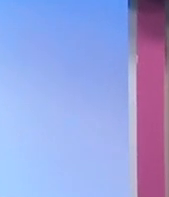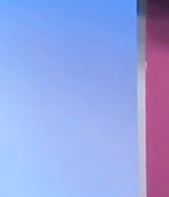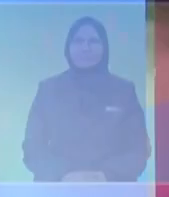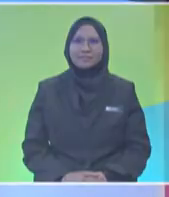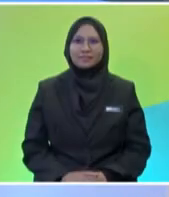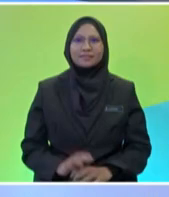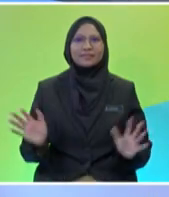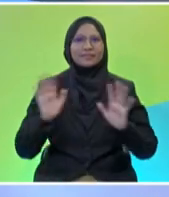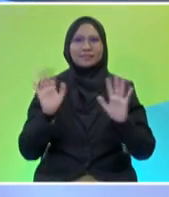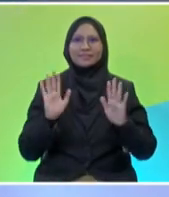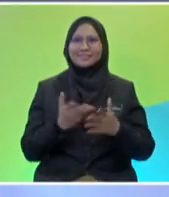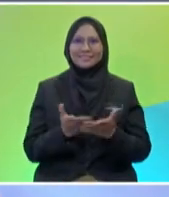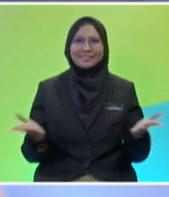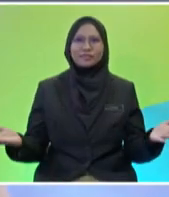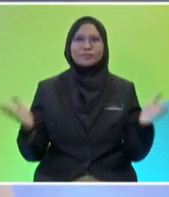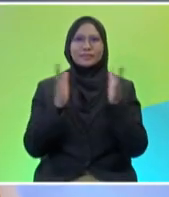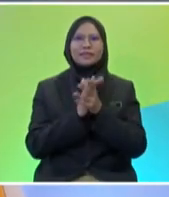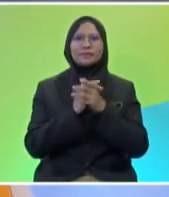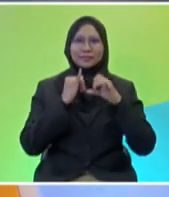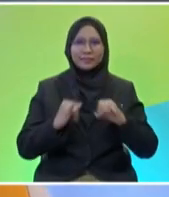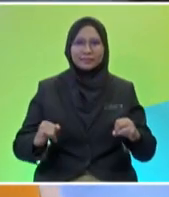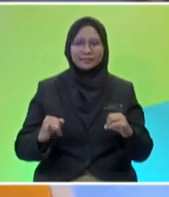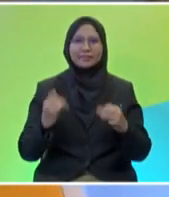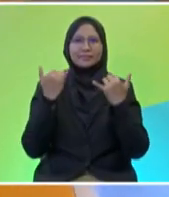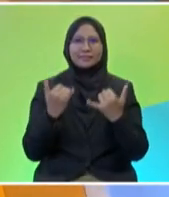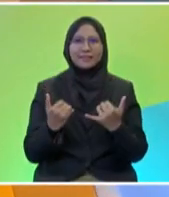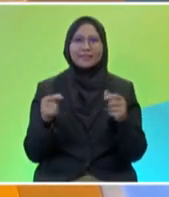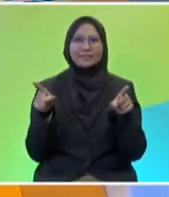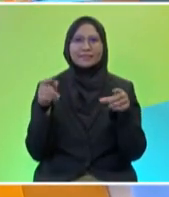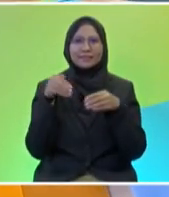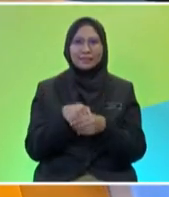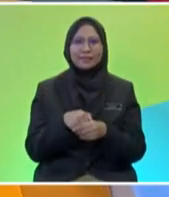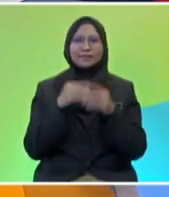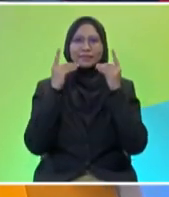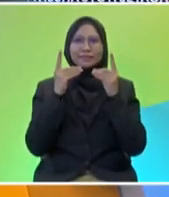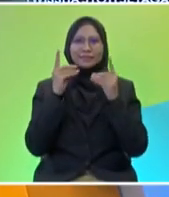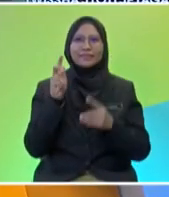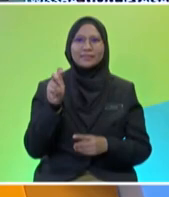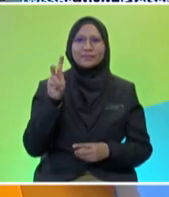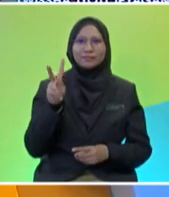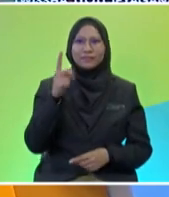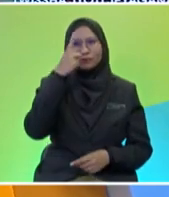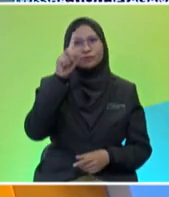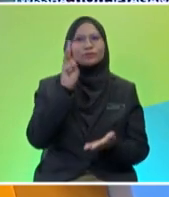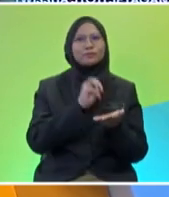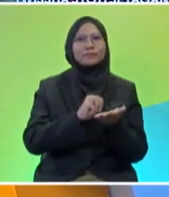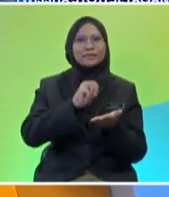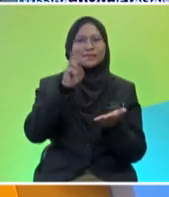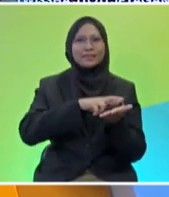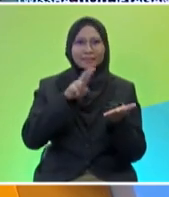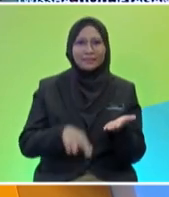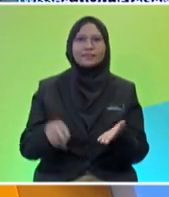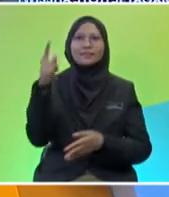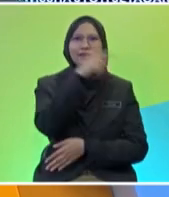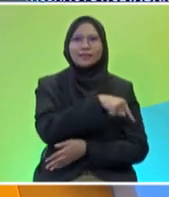Hai semua salam sejahtera Masih bersama kami di didik TV KBM pagi Selamat mendengar rendah dan hari ini mata pelajaran kita